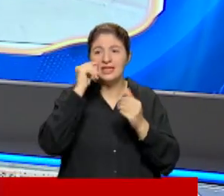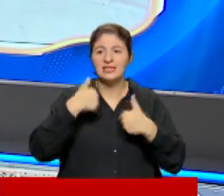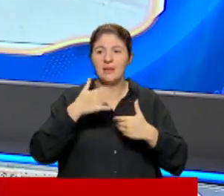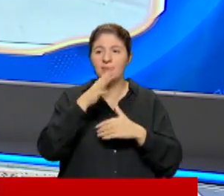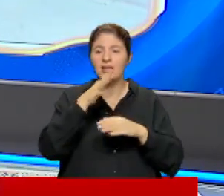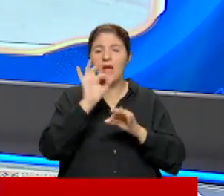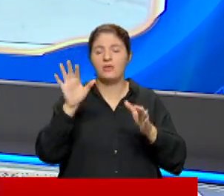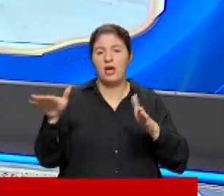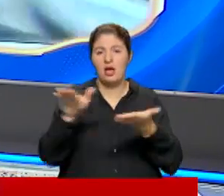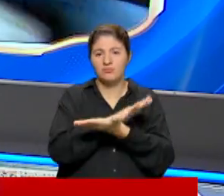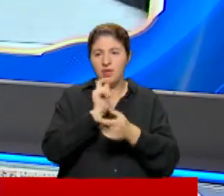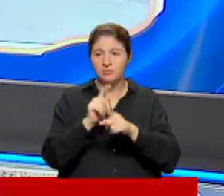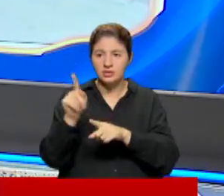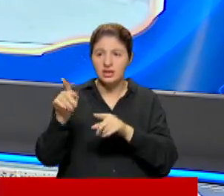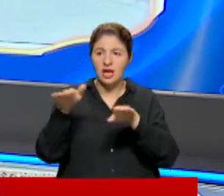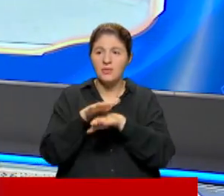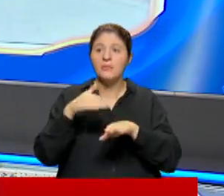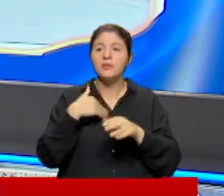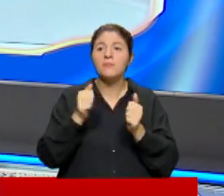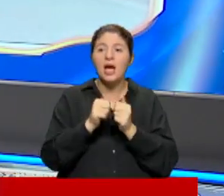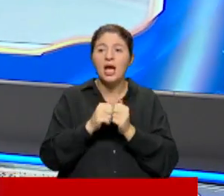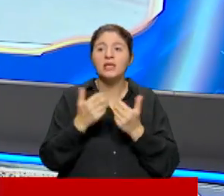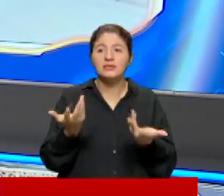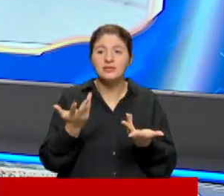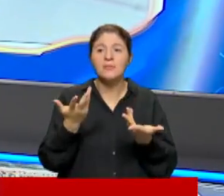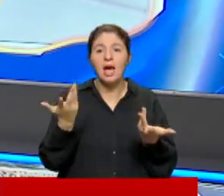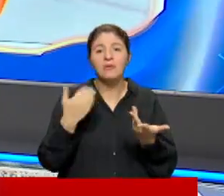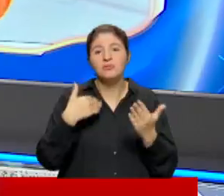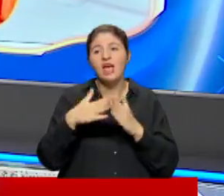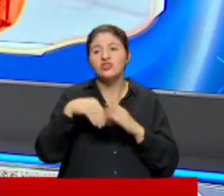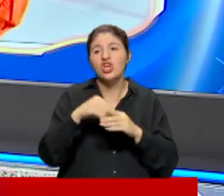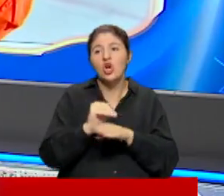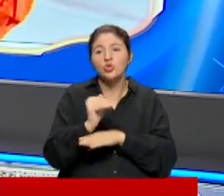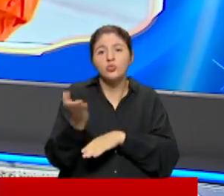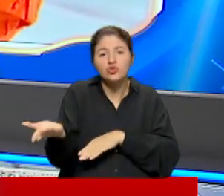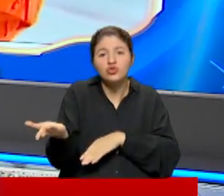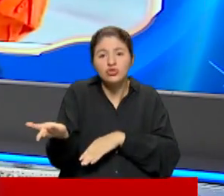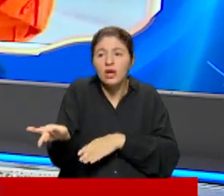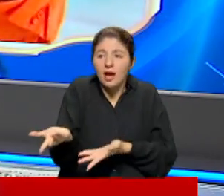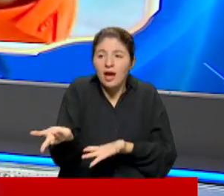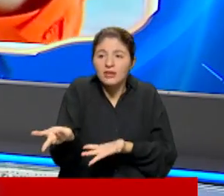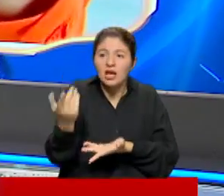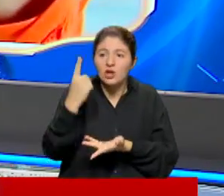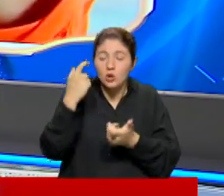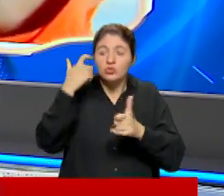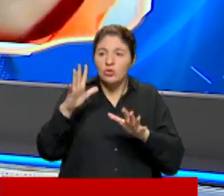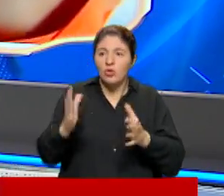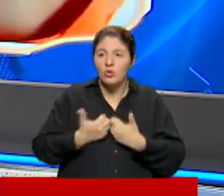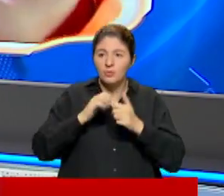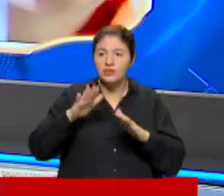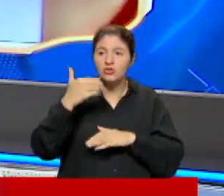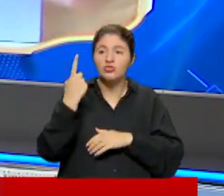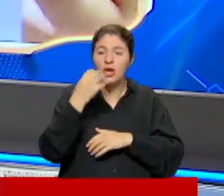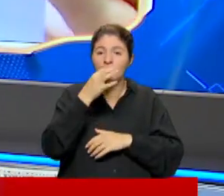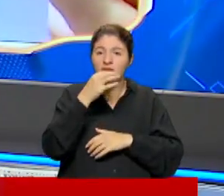bilgilerini tamamen kapattık e bizimle beraber meğer meğer bizim evimizde yaşıyormuş Tabii önce İlk şoku atlattıktan sonra dünkü